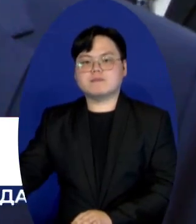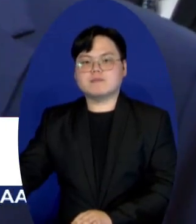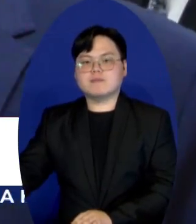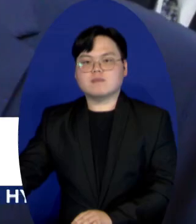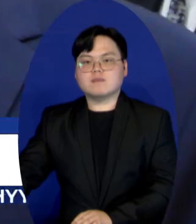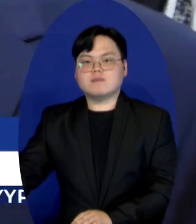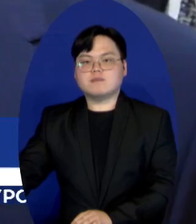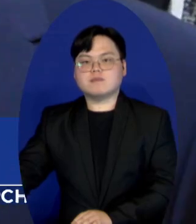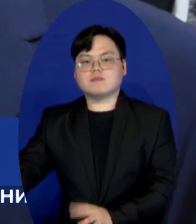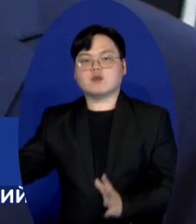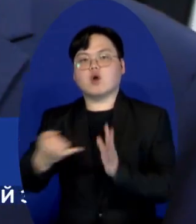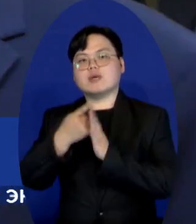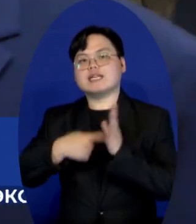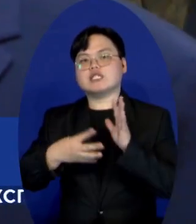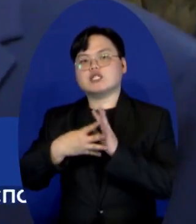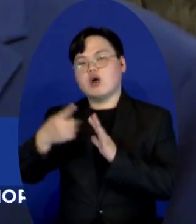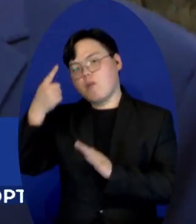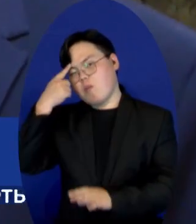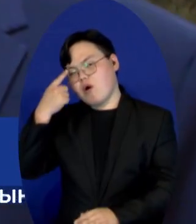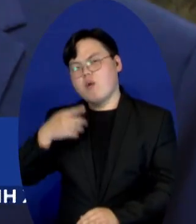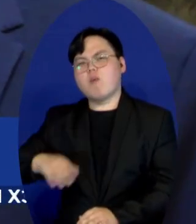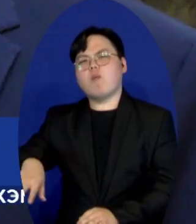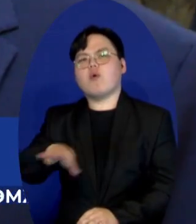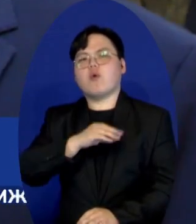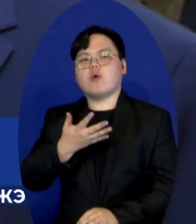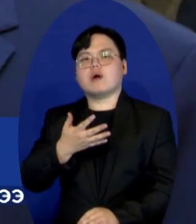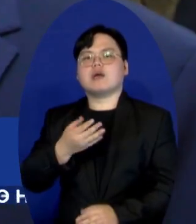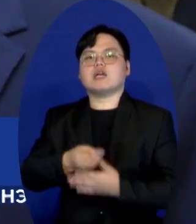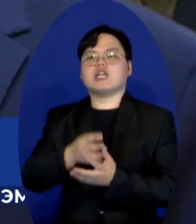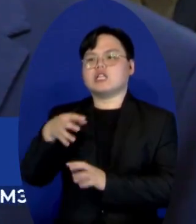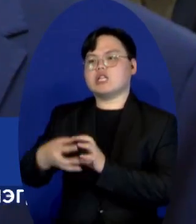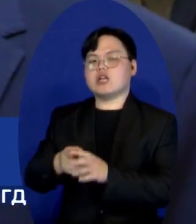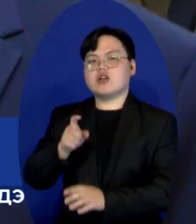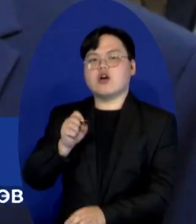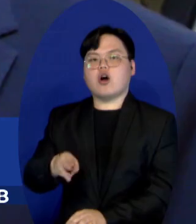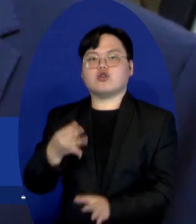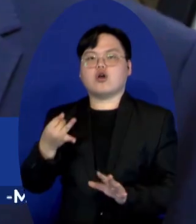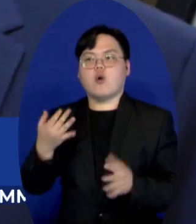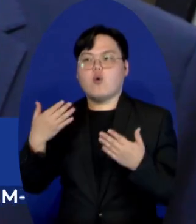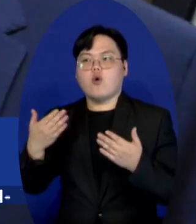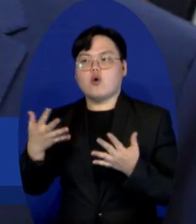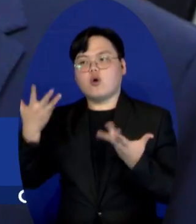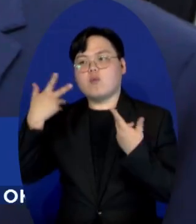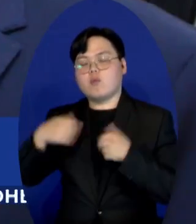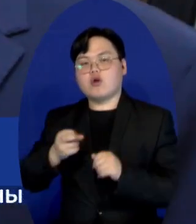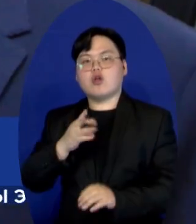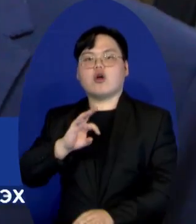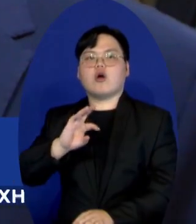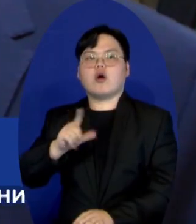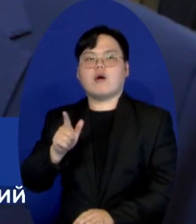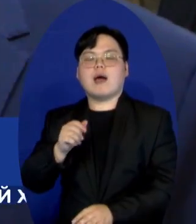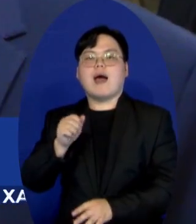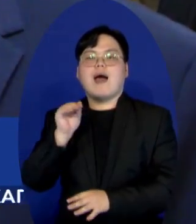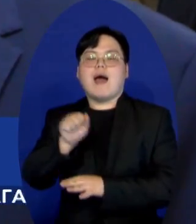6 сарын 9-нд Монголын өтгөө төр төлөвлөгөөний шугамар дэлхийн хотуудын хурлын 7-р их хурлаас энэ хурлд бас Дорногов аймаг төлөөж миний бие